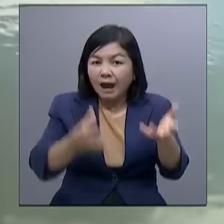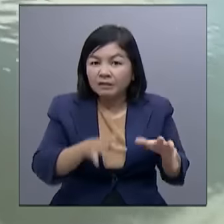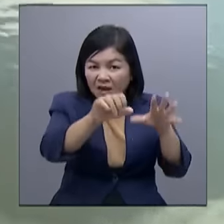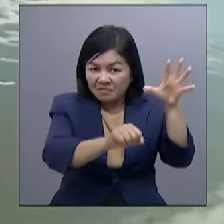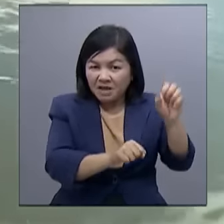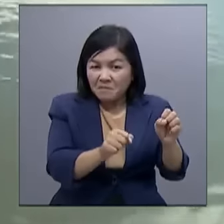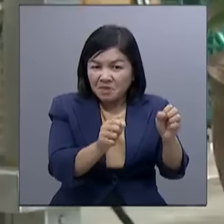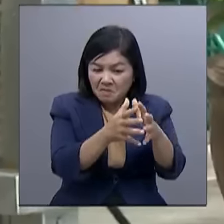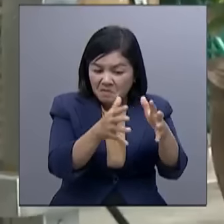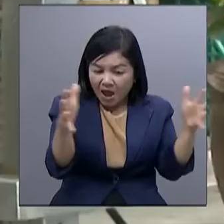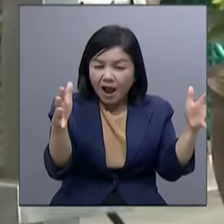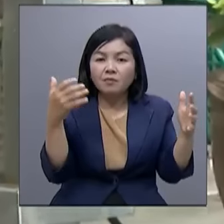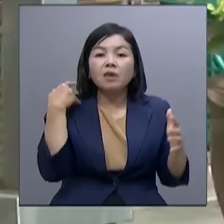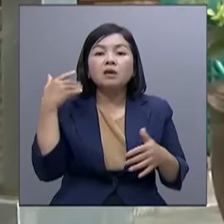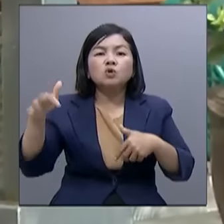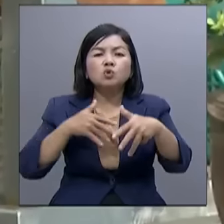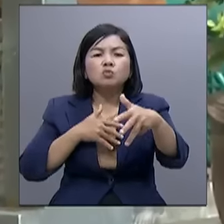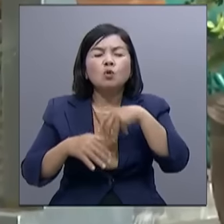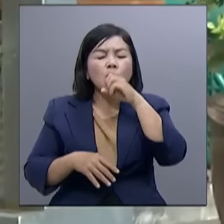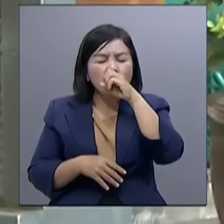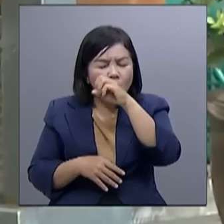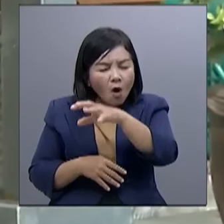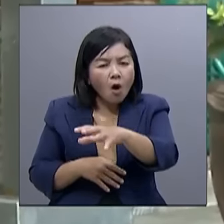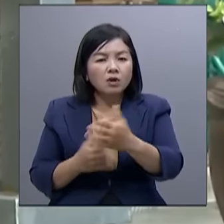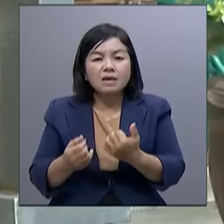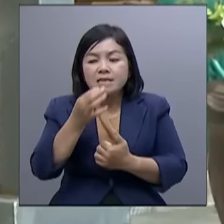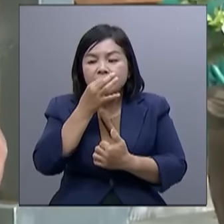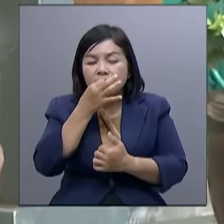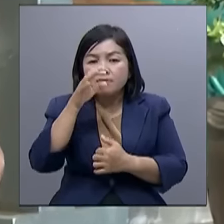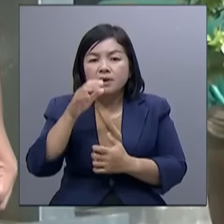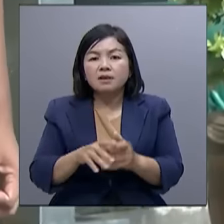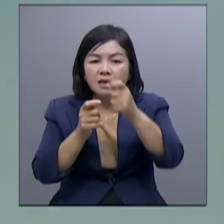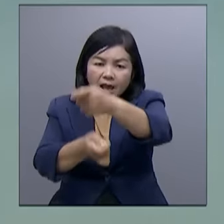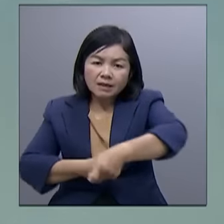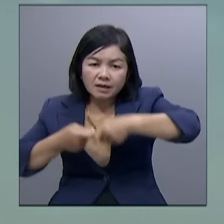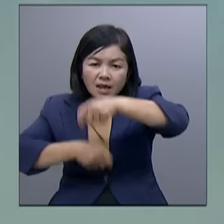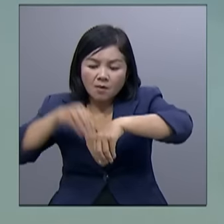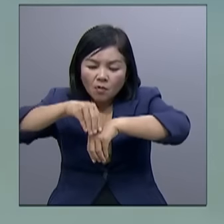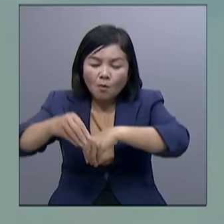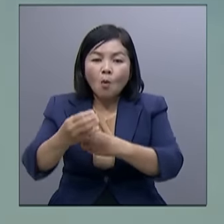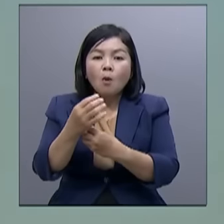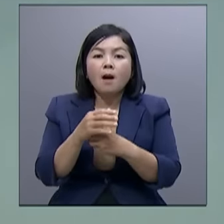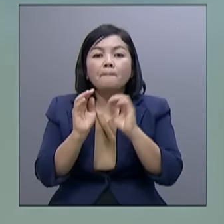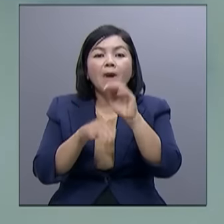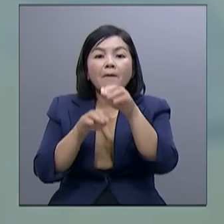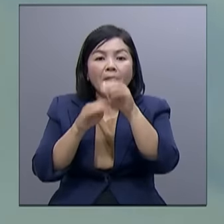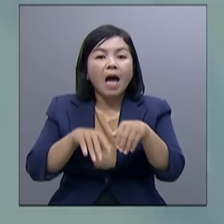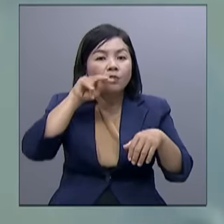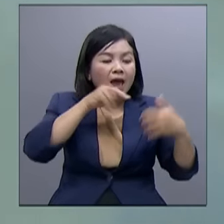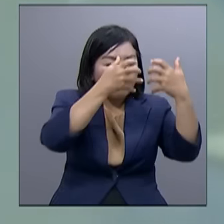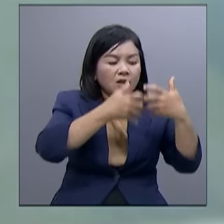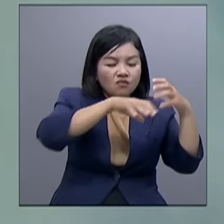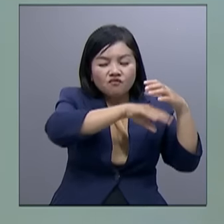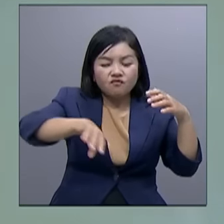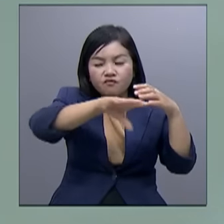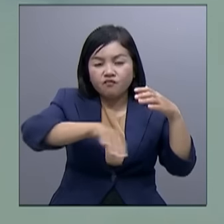คุณผู้ชมครับชาวบ้านรายนี้นะครับบอกกับทีมข่าวนะครับว่าเขามีอาชีพทำสวนมะพร้าวครับต้องสูบน้ำในคลองมารดน้ำในสวนครับแต่ปร